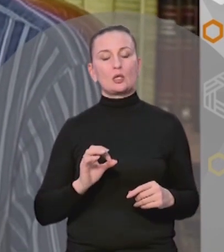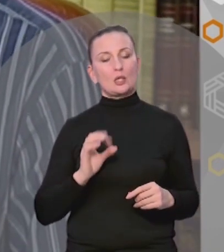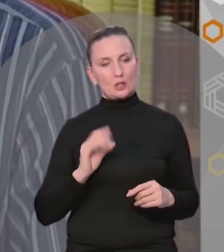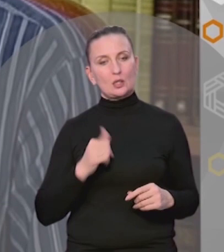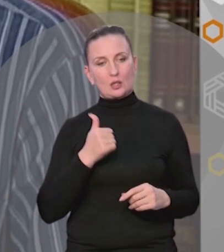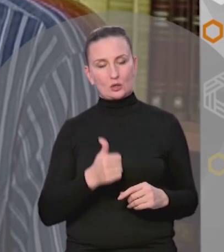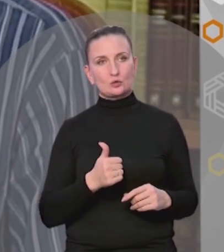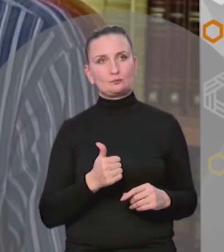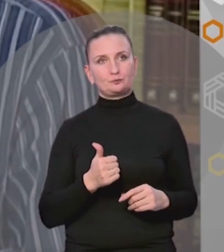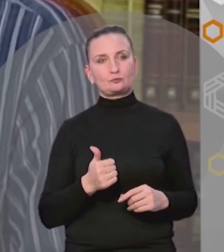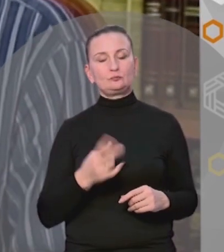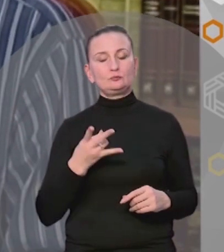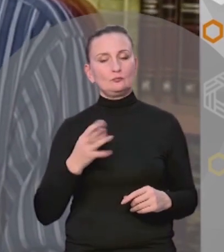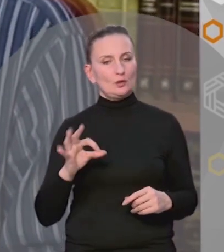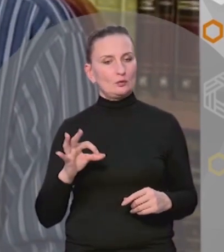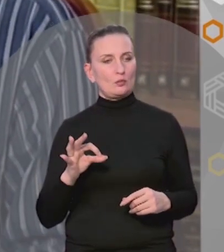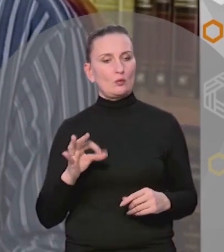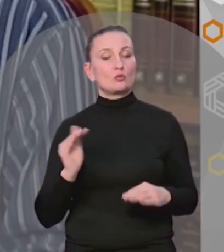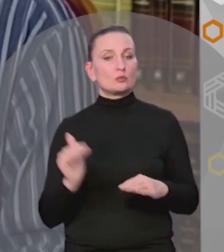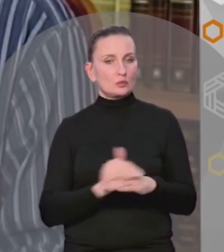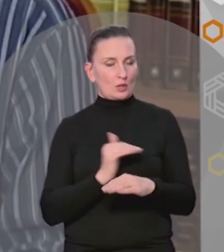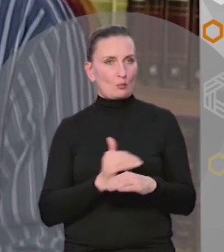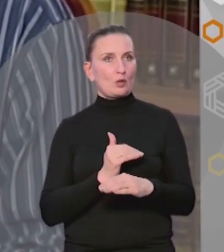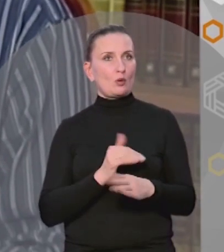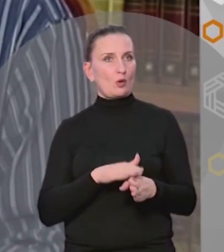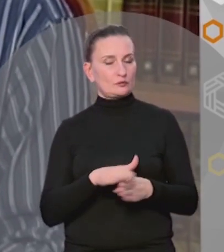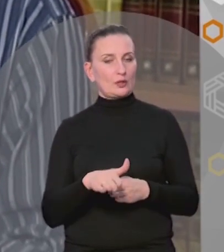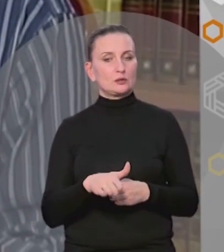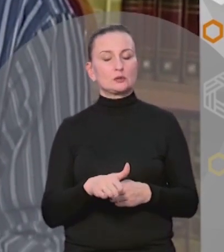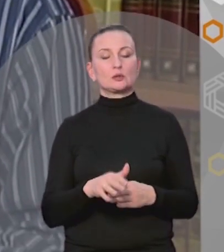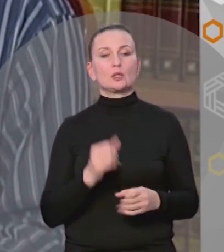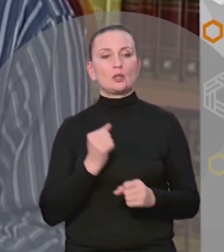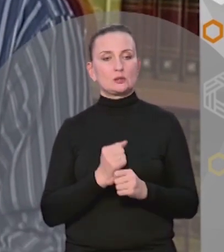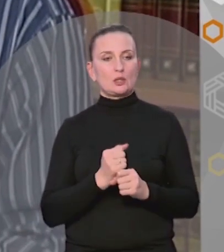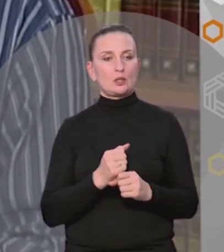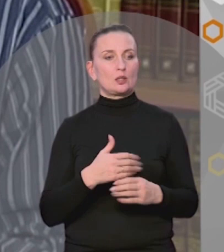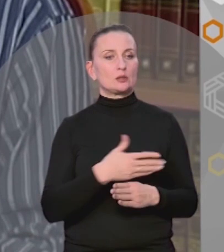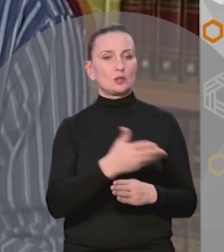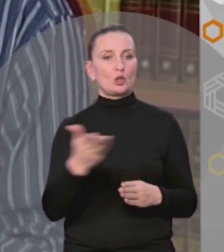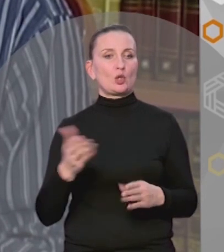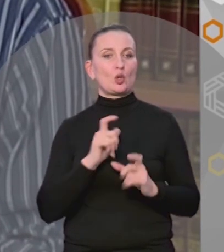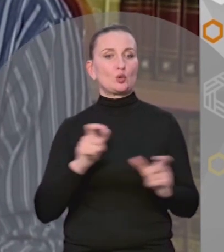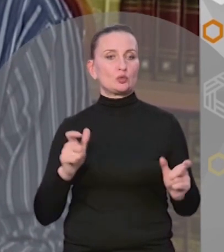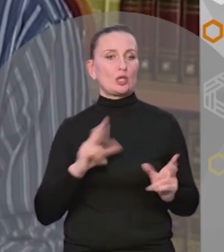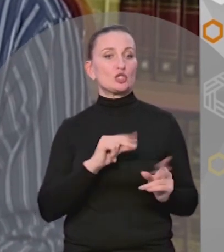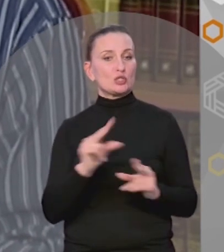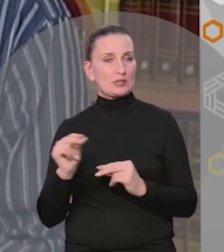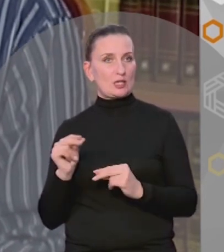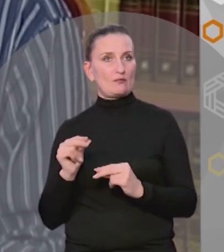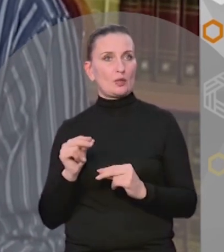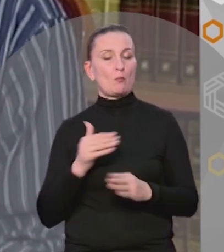слава Богу. Но вот творить добро, делая окружающих нас людей